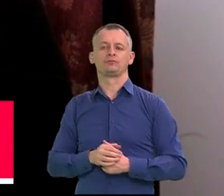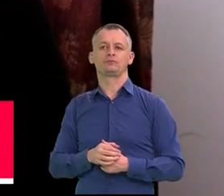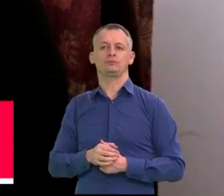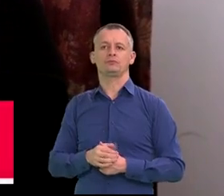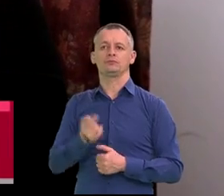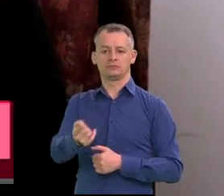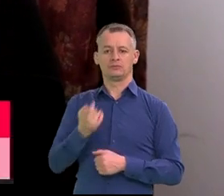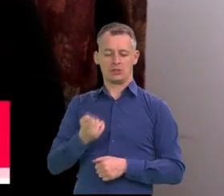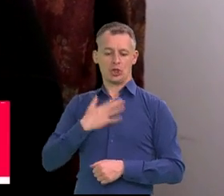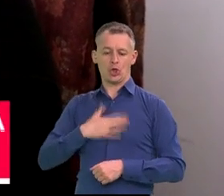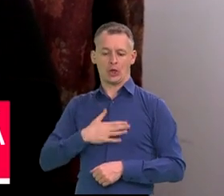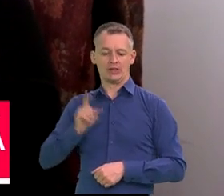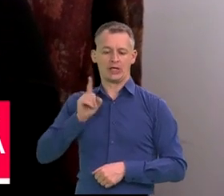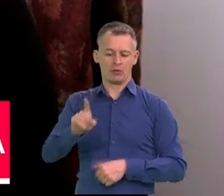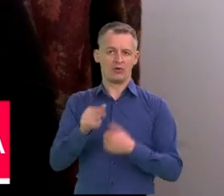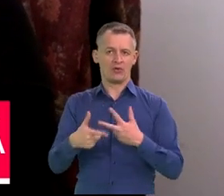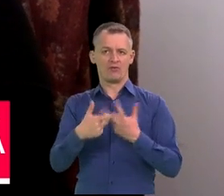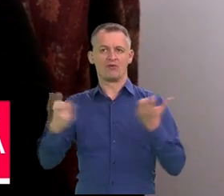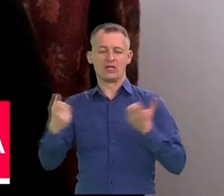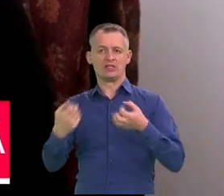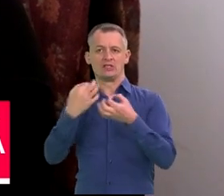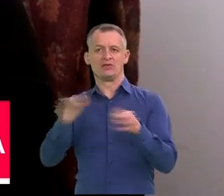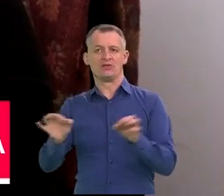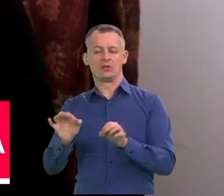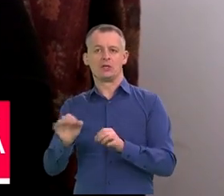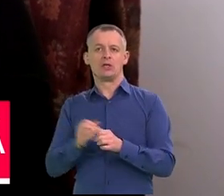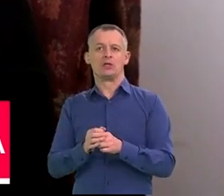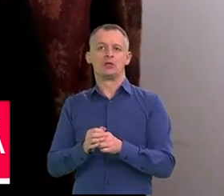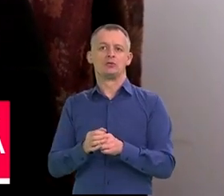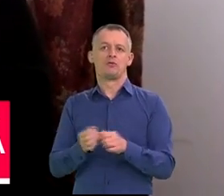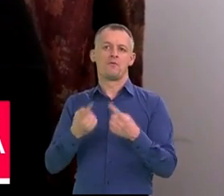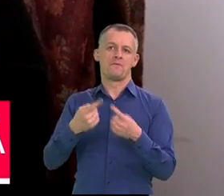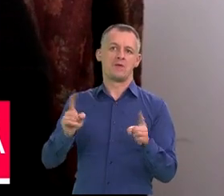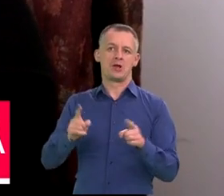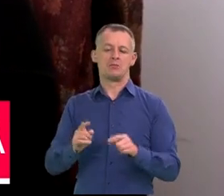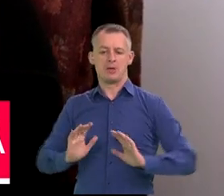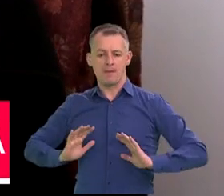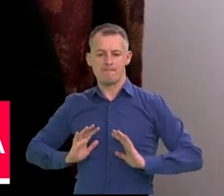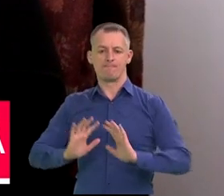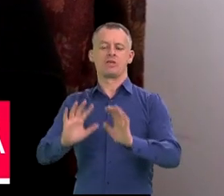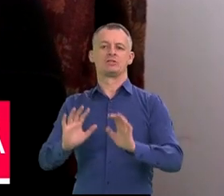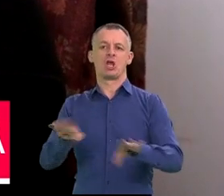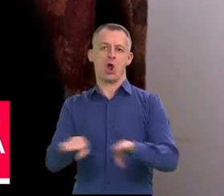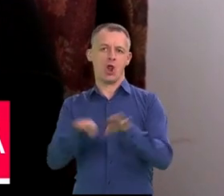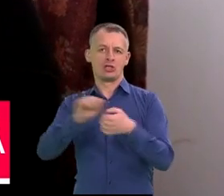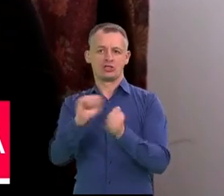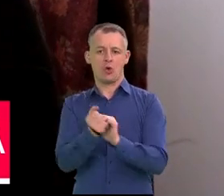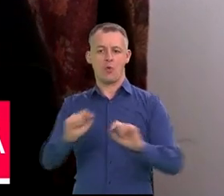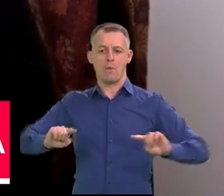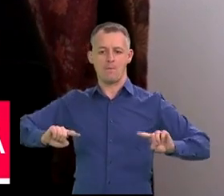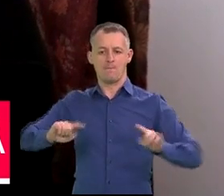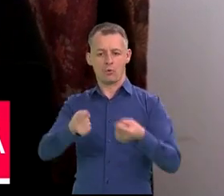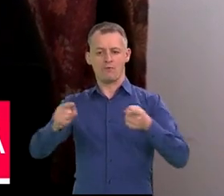din proprie inițiativă, fără să fie în vreun fel împins de colegi sau provocat de colegi